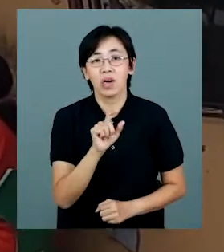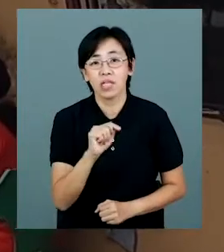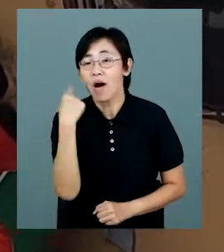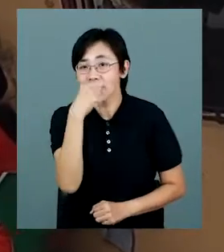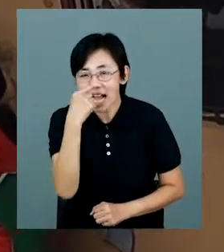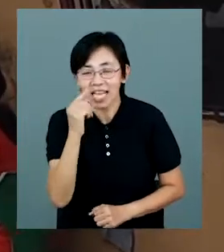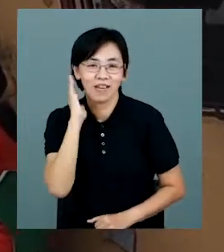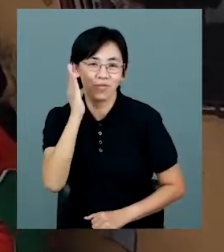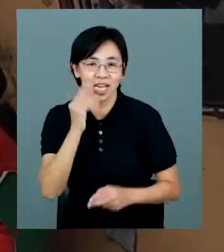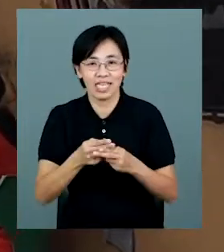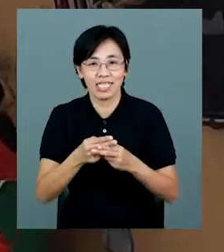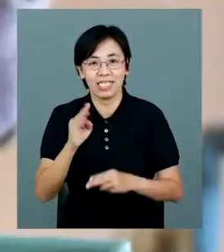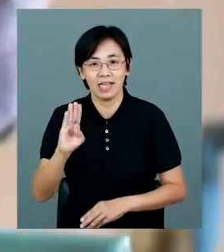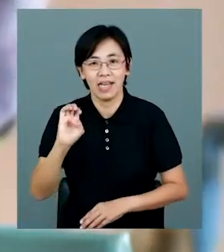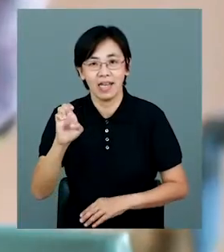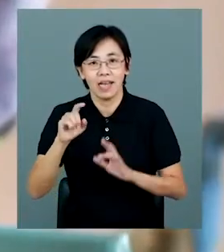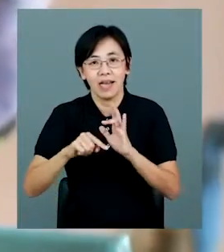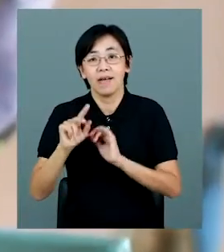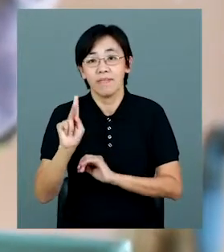อสต.ก็เป็นบิ๊กครับ